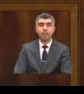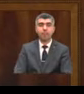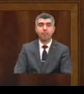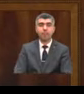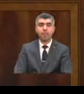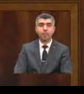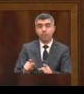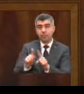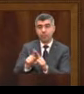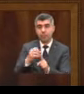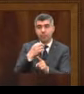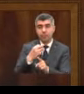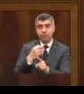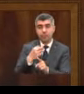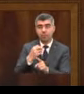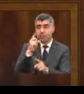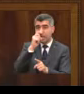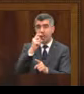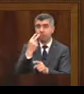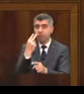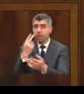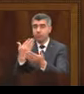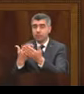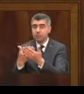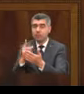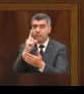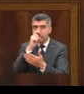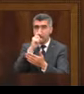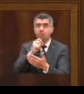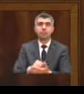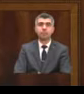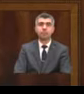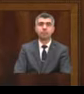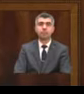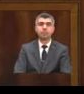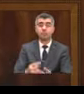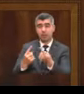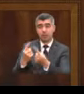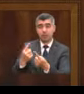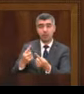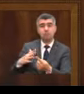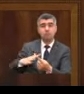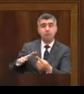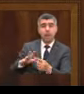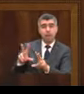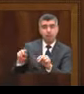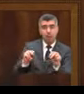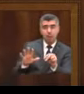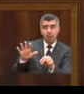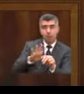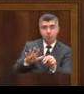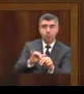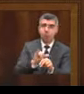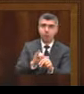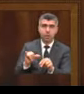ظروف جد جد مزرية. يعني ربما الأمر اختلف بالنسبة للأقاليم، ولكن أنا كنتكلم على